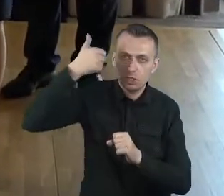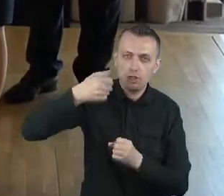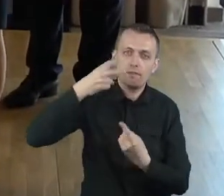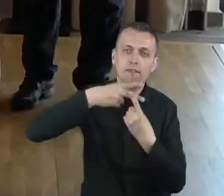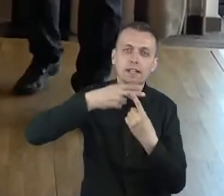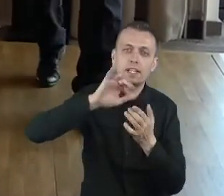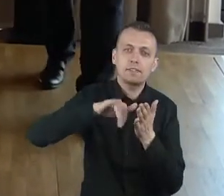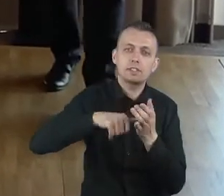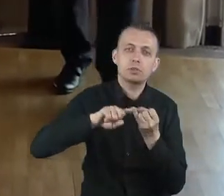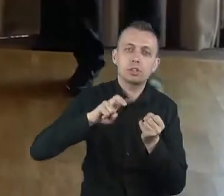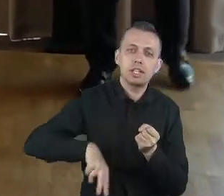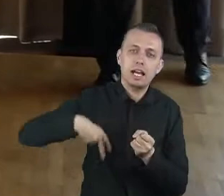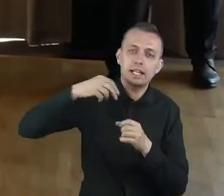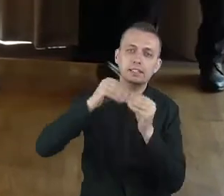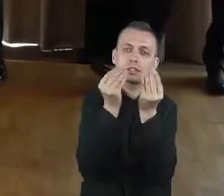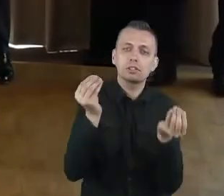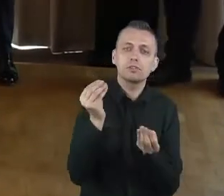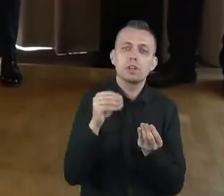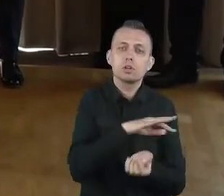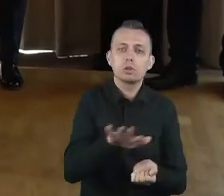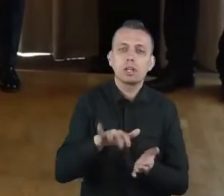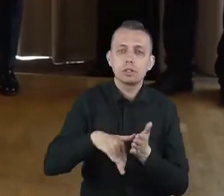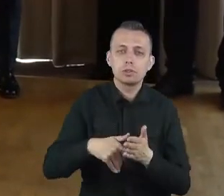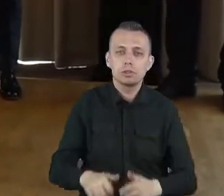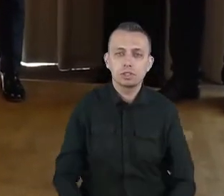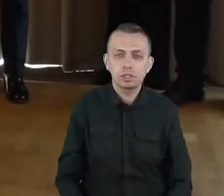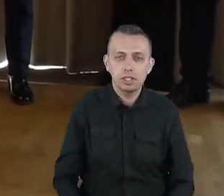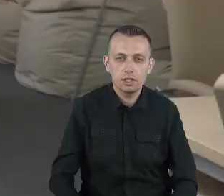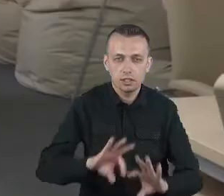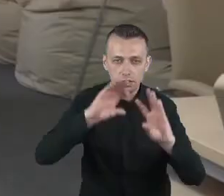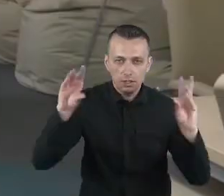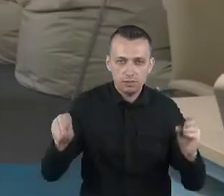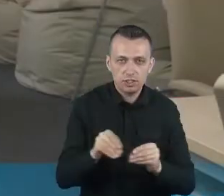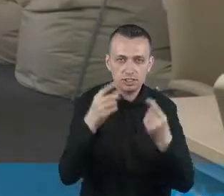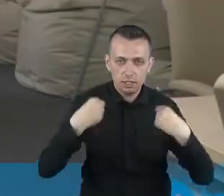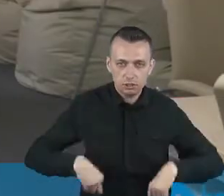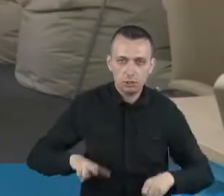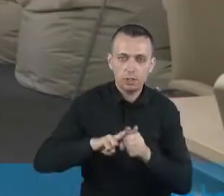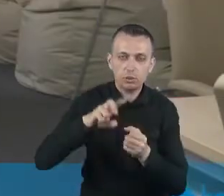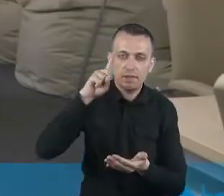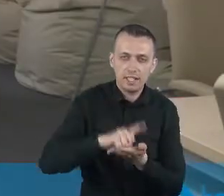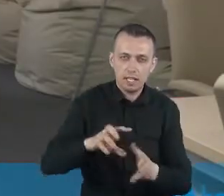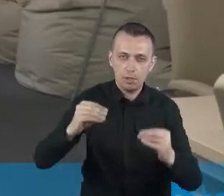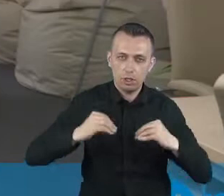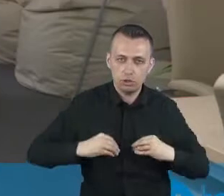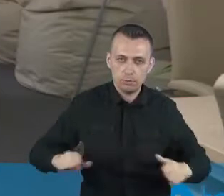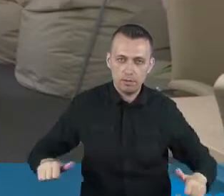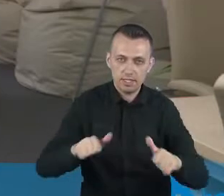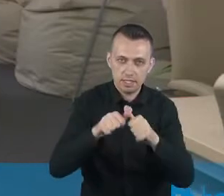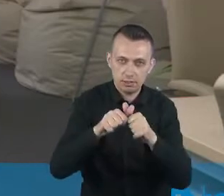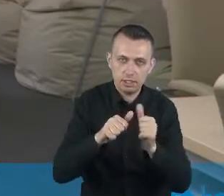oraz Telewizji Kutno, pani Mariola Grodnicka. Wszyscy laureaci konkursu Człowiek Roku otrzymali